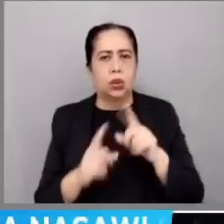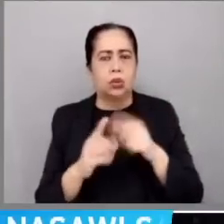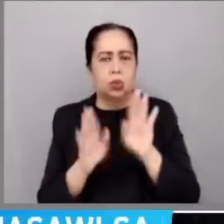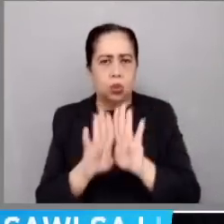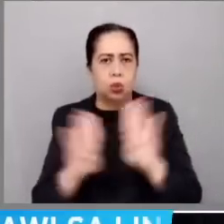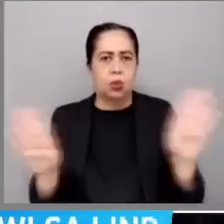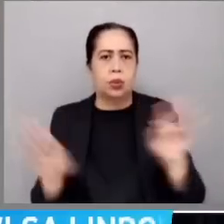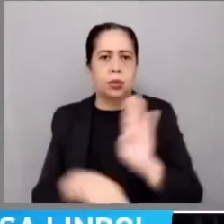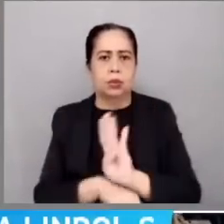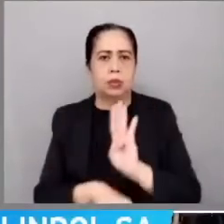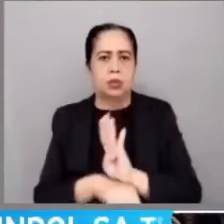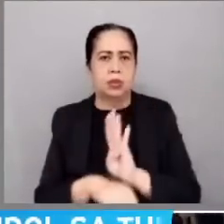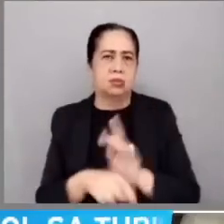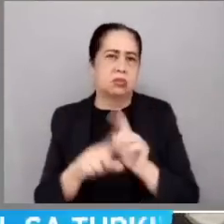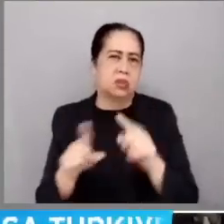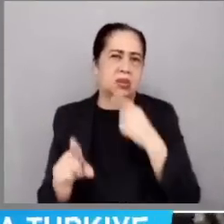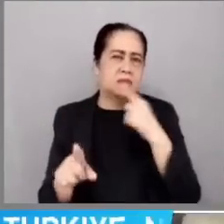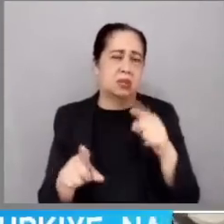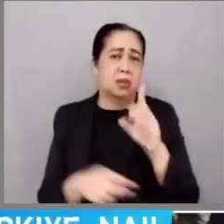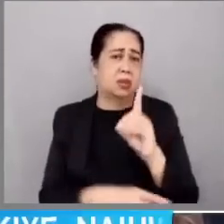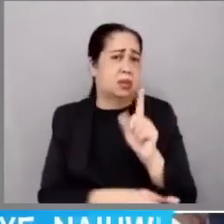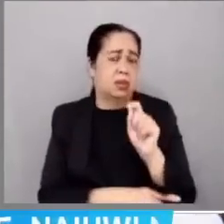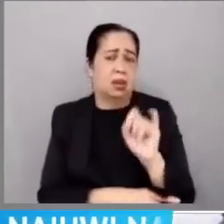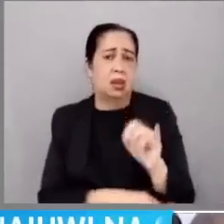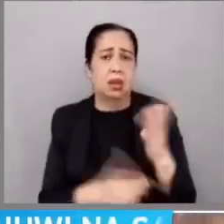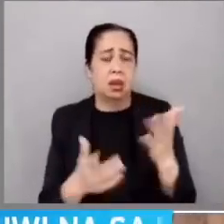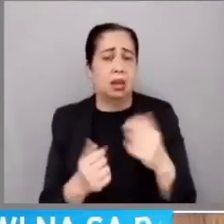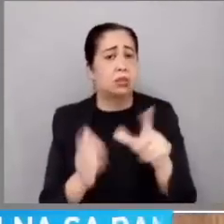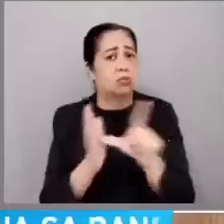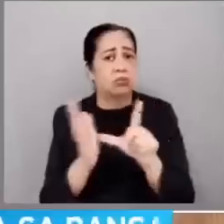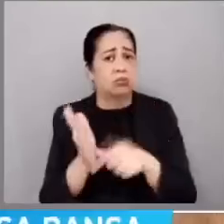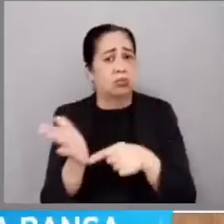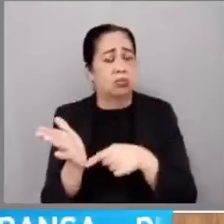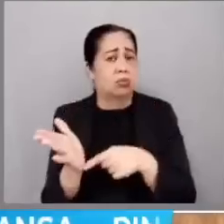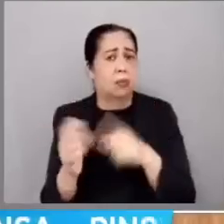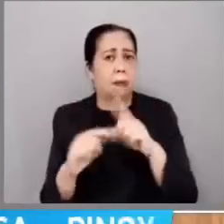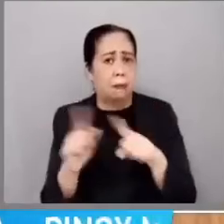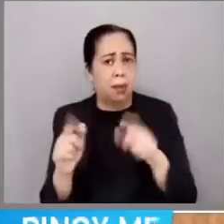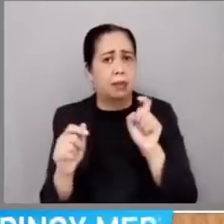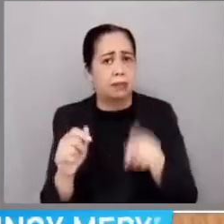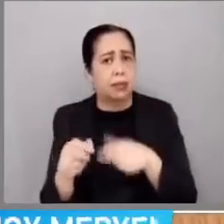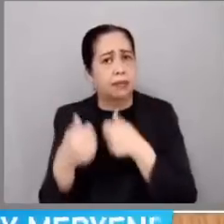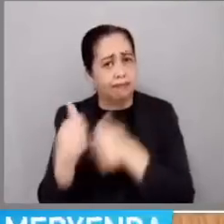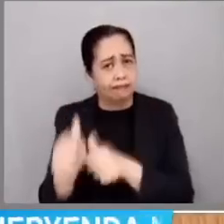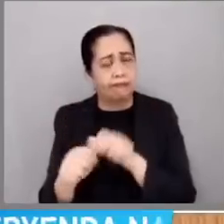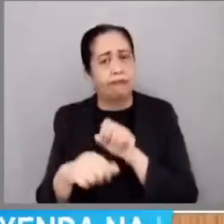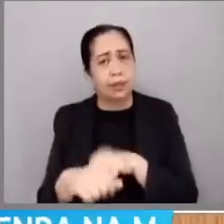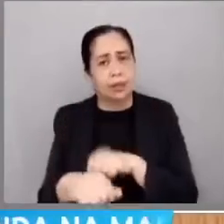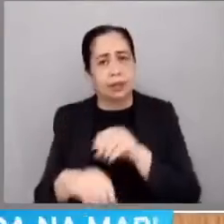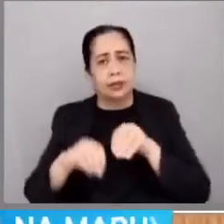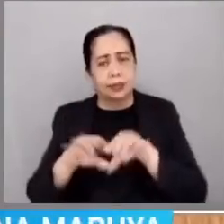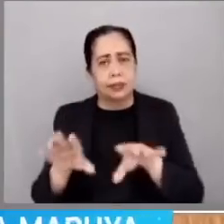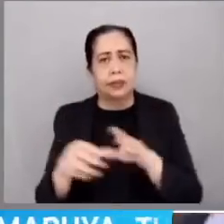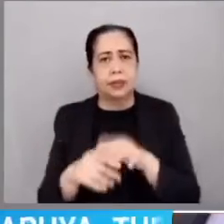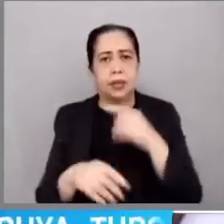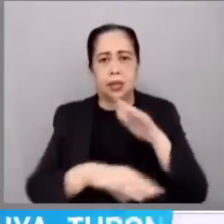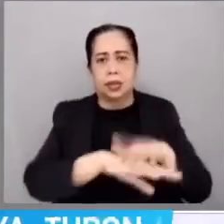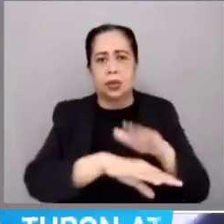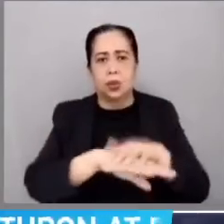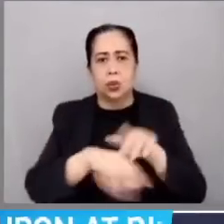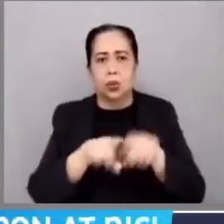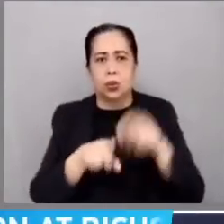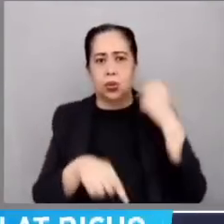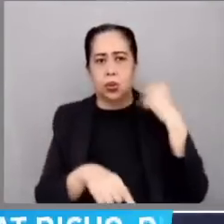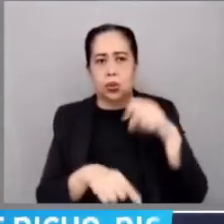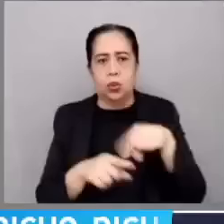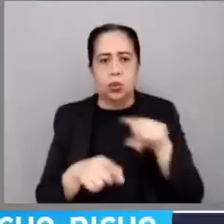negosyo. Pero sabi nga ng DTI, the law is harsh but it has to be implemented. Nabigyan din ng notice of violation ng isa sa